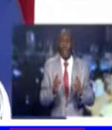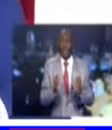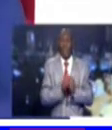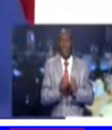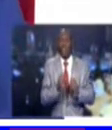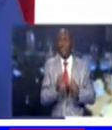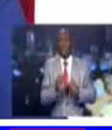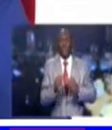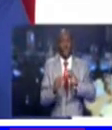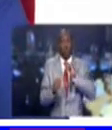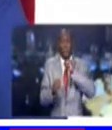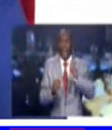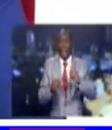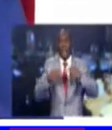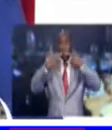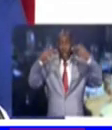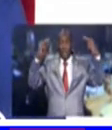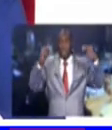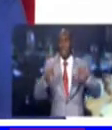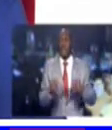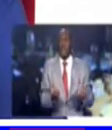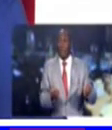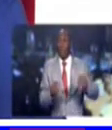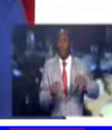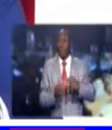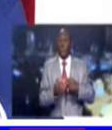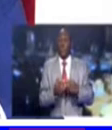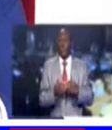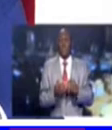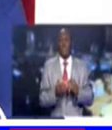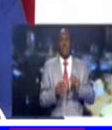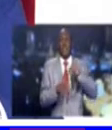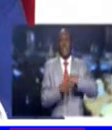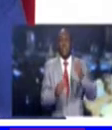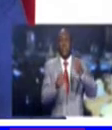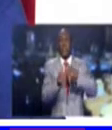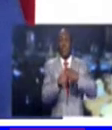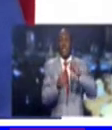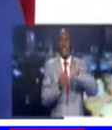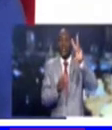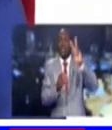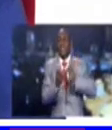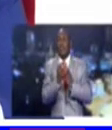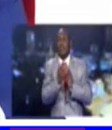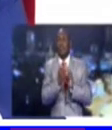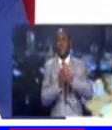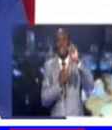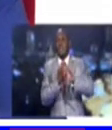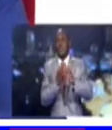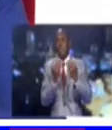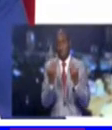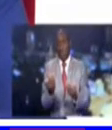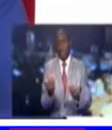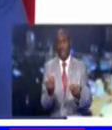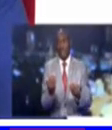nous ne sont pas encore parvenues au contraire d'un premier cas déclaré le 2 mars nous en